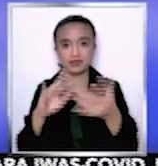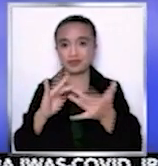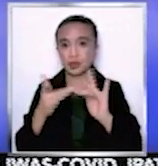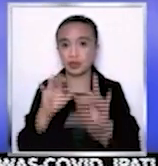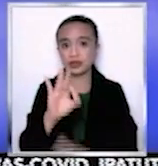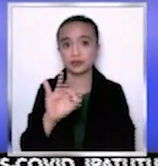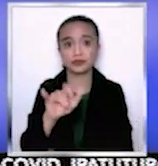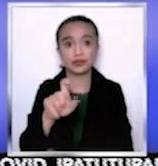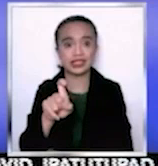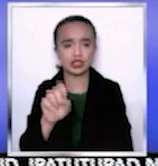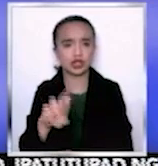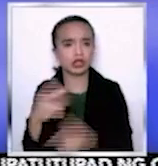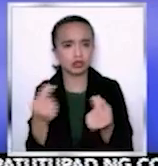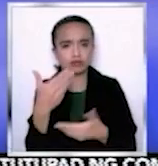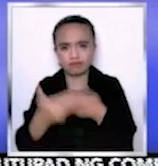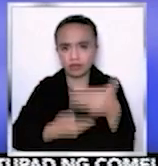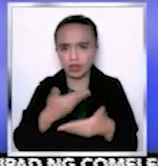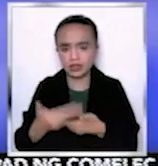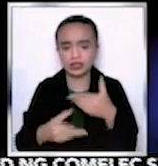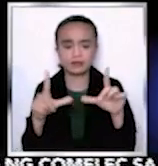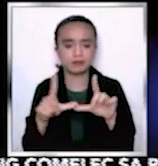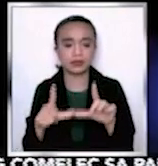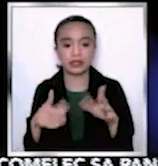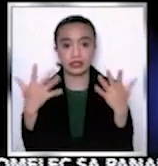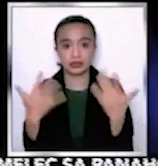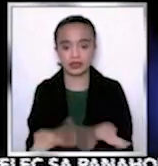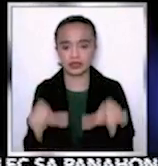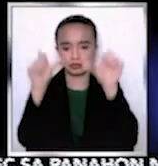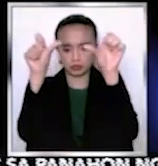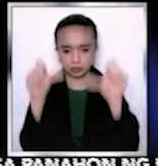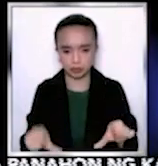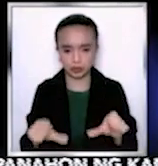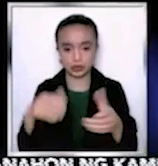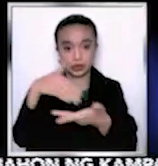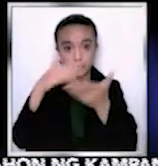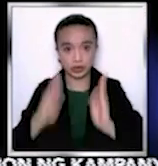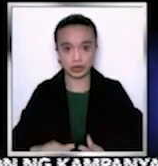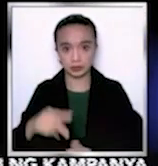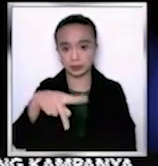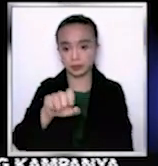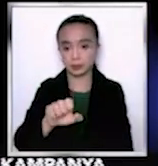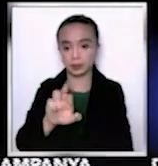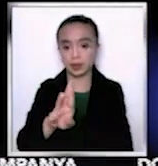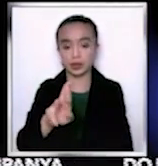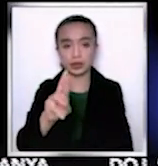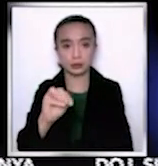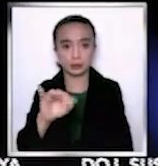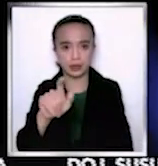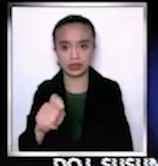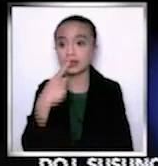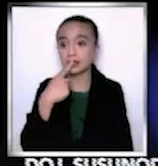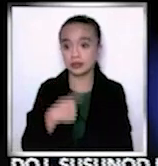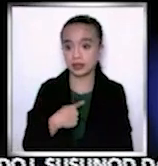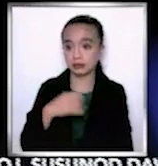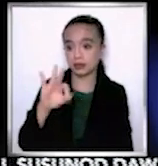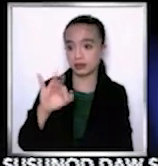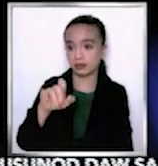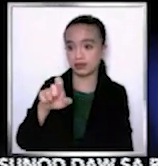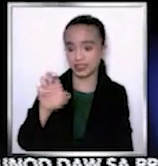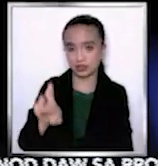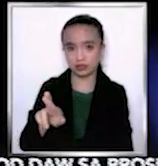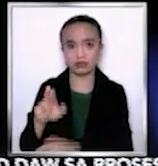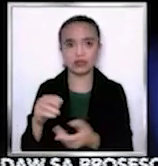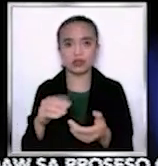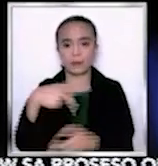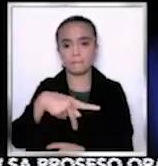niya mag-post tungkol sa proseso ng pagkuha ng student permit. Package deal daw ang alok ng online fixer kasama na student permit, TDC